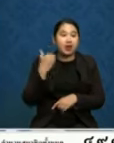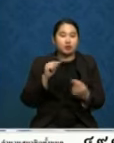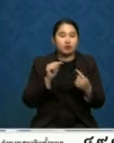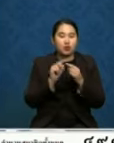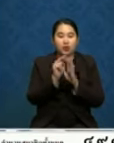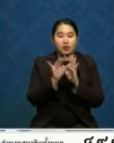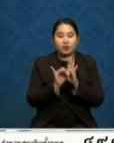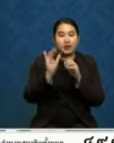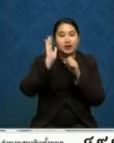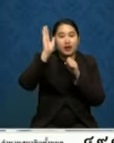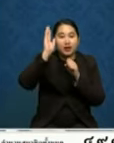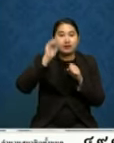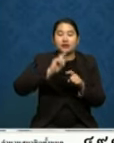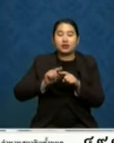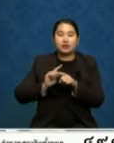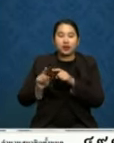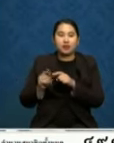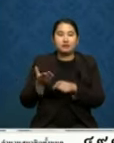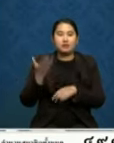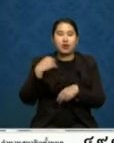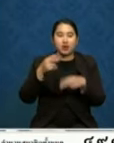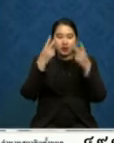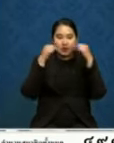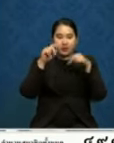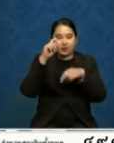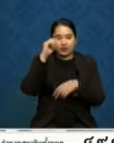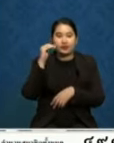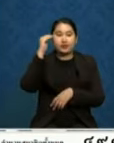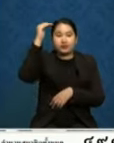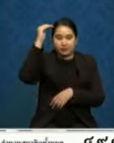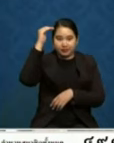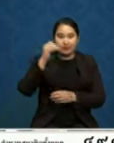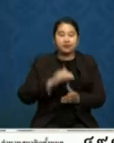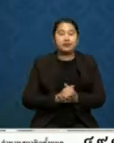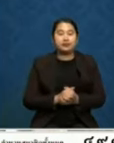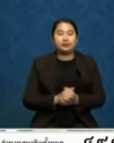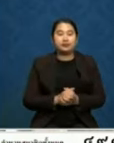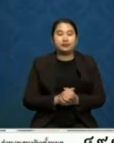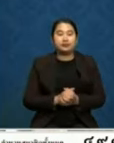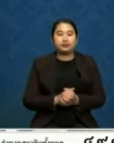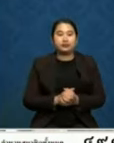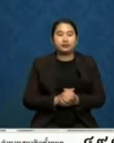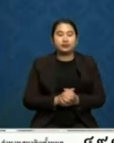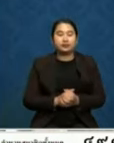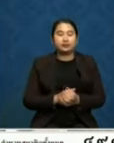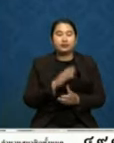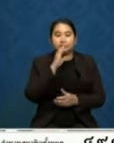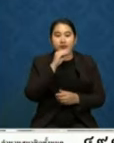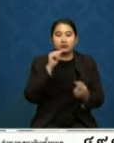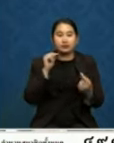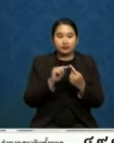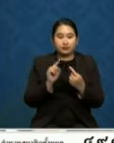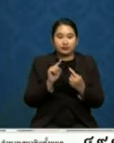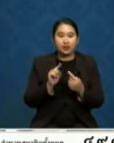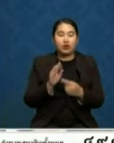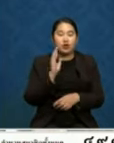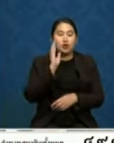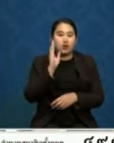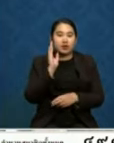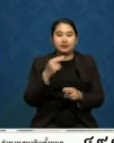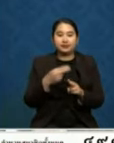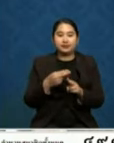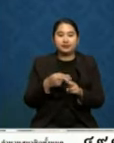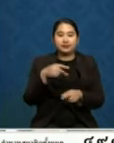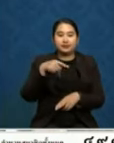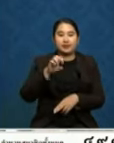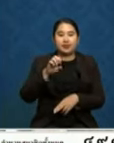ลงนโยบายโดยท่านอดีตนายกเศรษฐาทวีสินนะครับรวมไปถึงได้พูดกับท่านพิพัฒน์รัชกิจประการซึ่